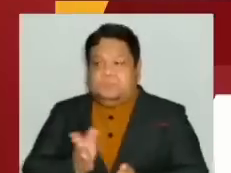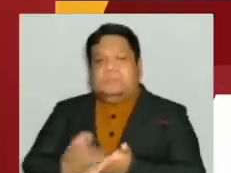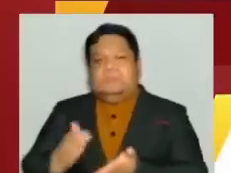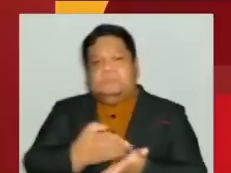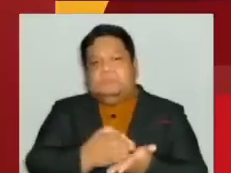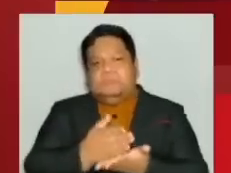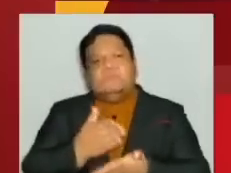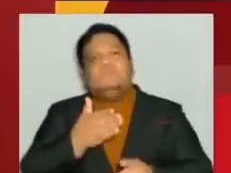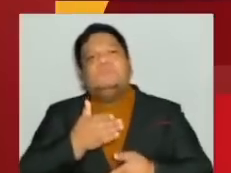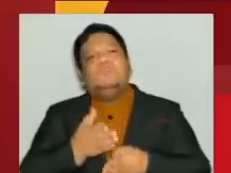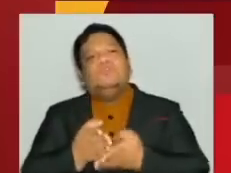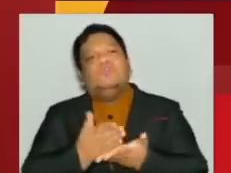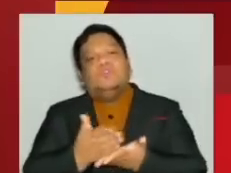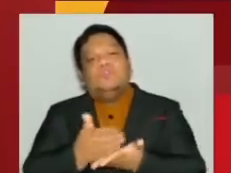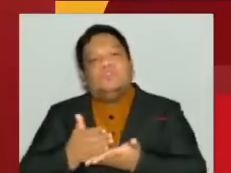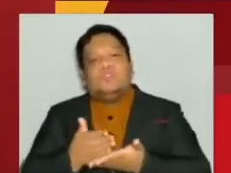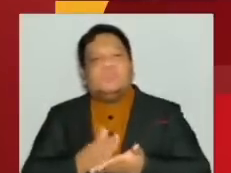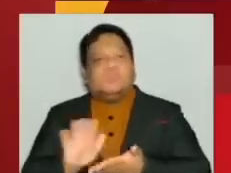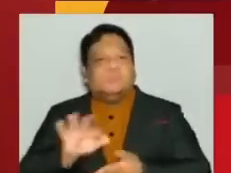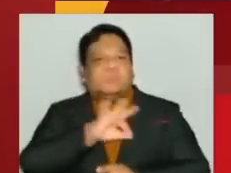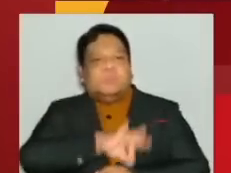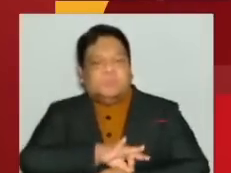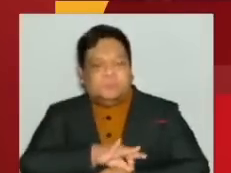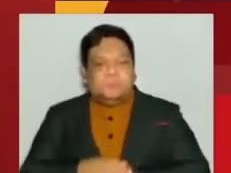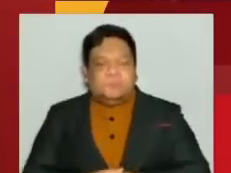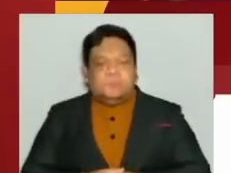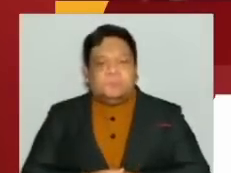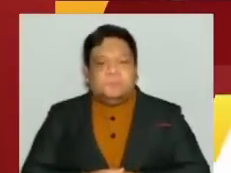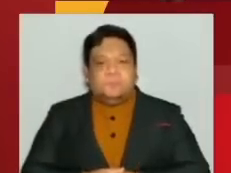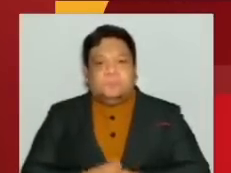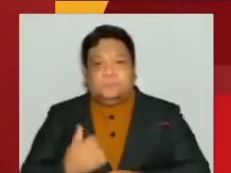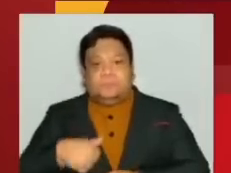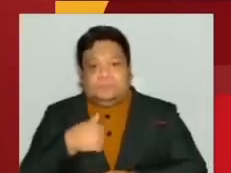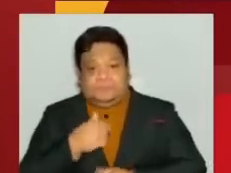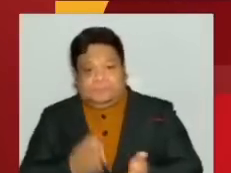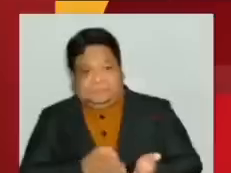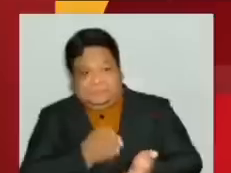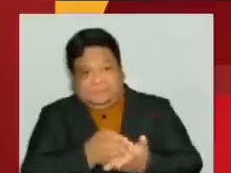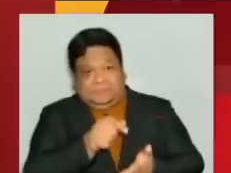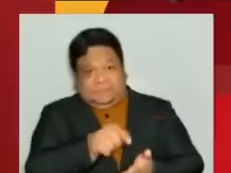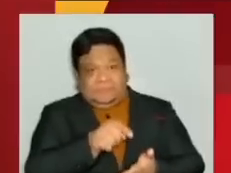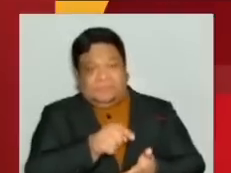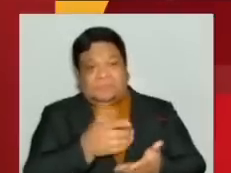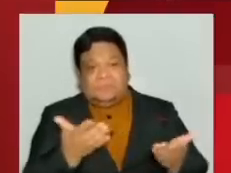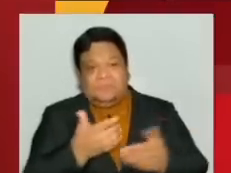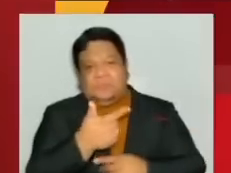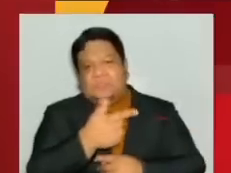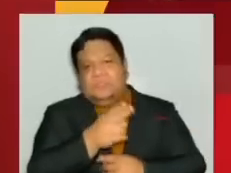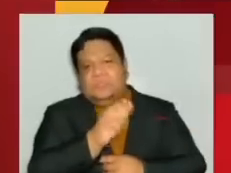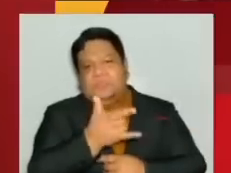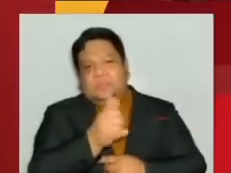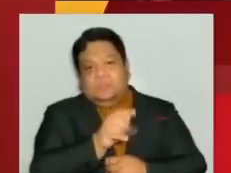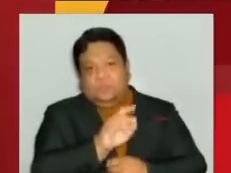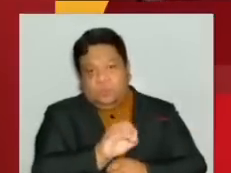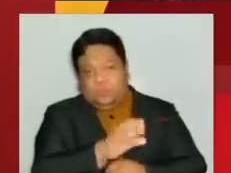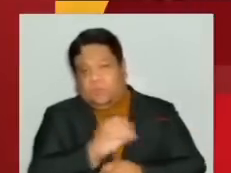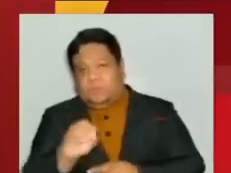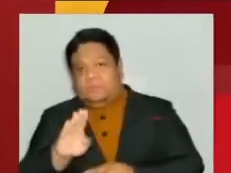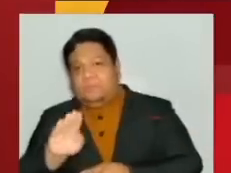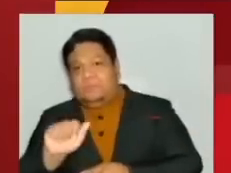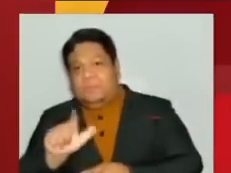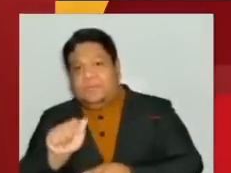nila. Sinadya namin ang Barangay Panginay, bayan ng Giginto at Balagtas ang may sakop dito. Pareho ring lubog sa